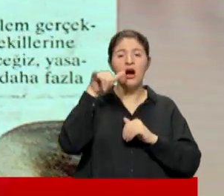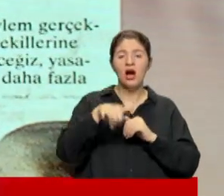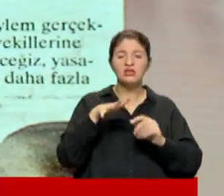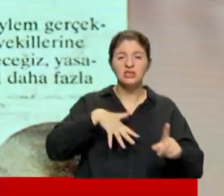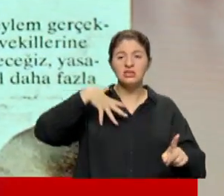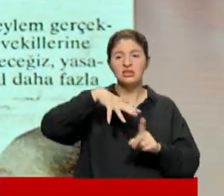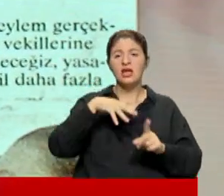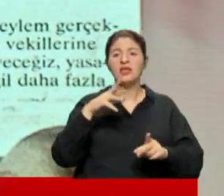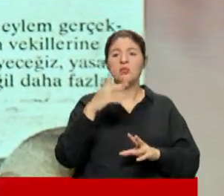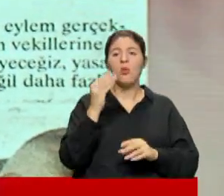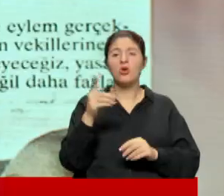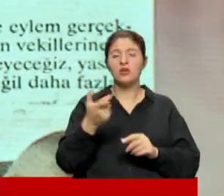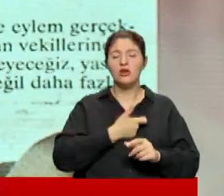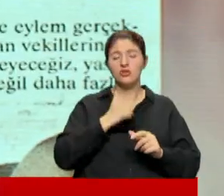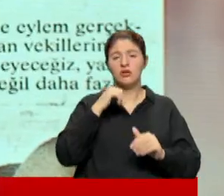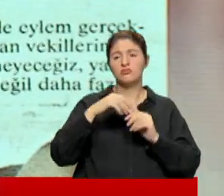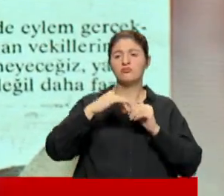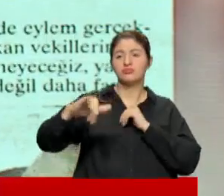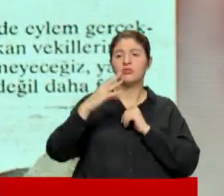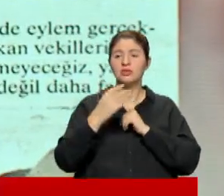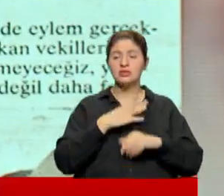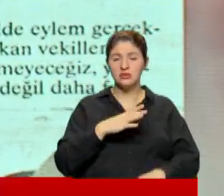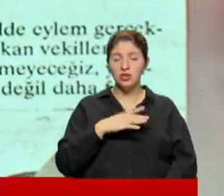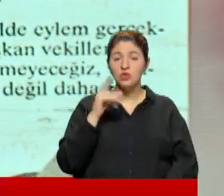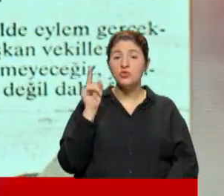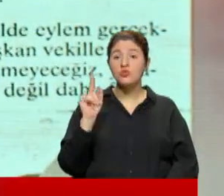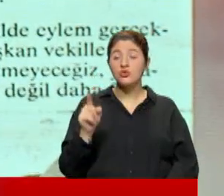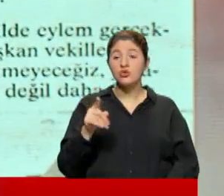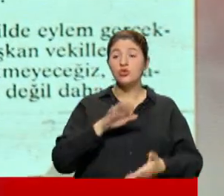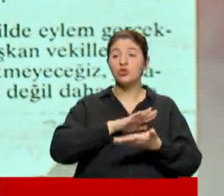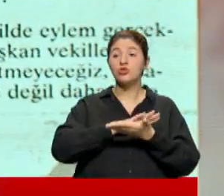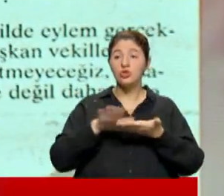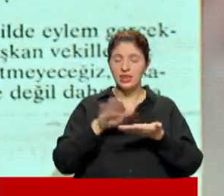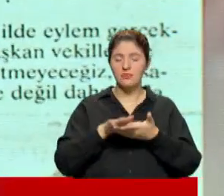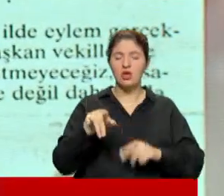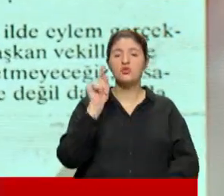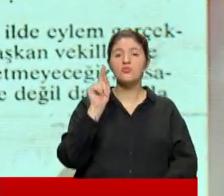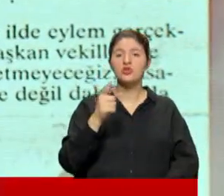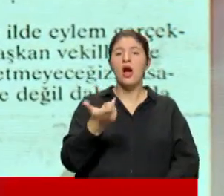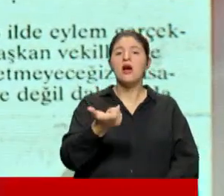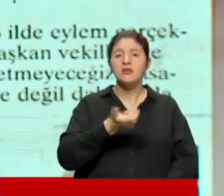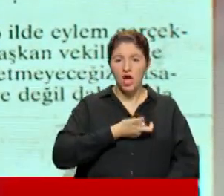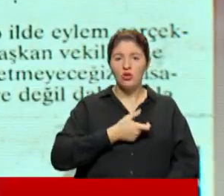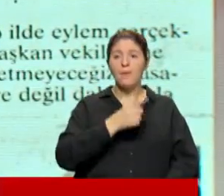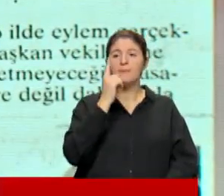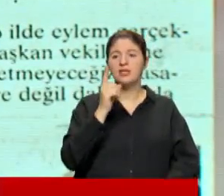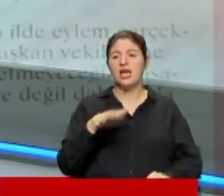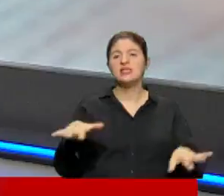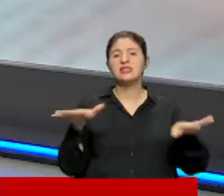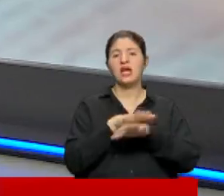taşıyan yasanın geri çekilmesini istedi bu bu düzenleme bu yasa bir